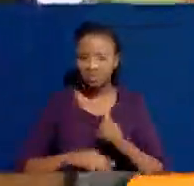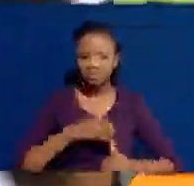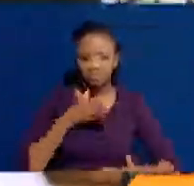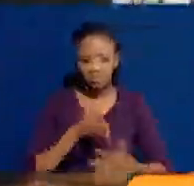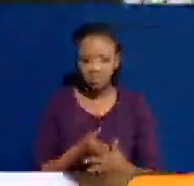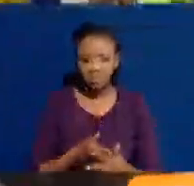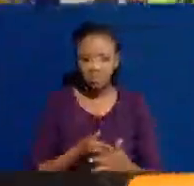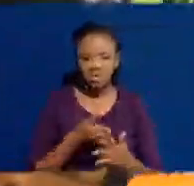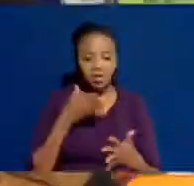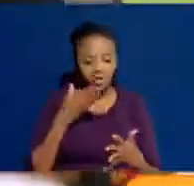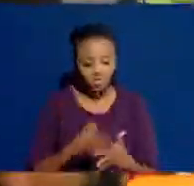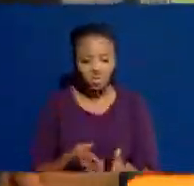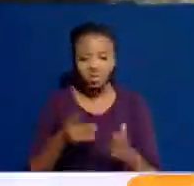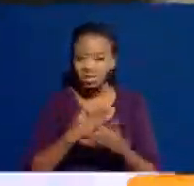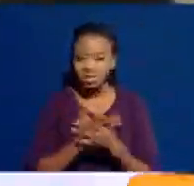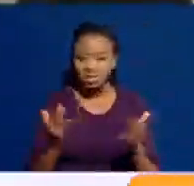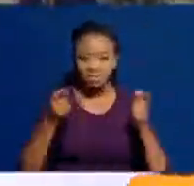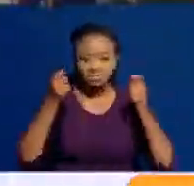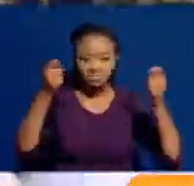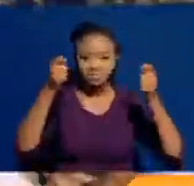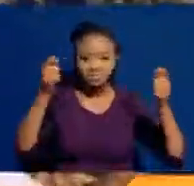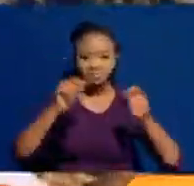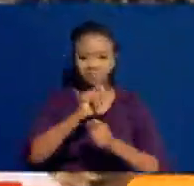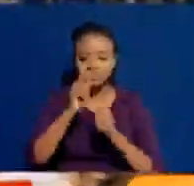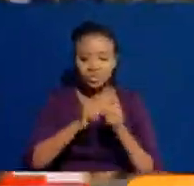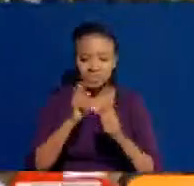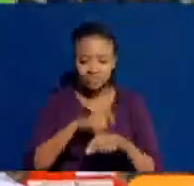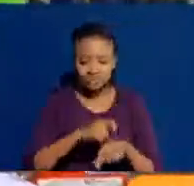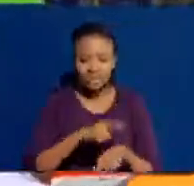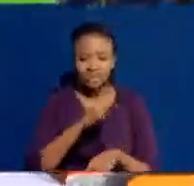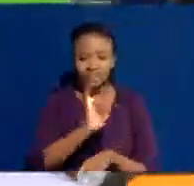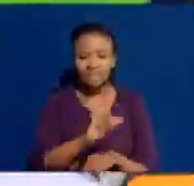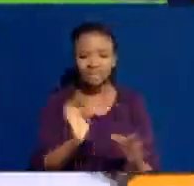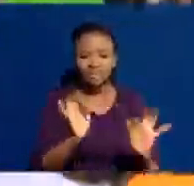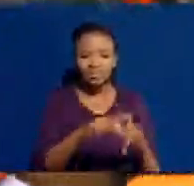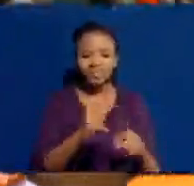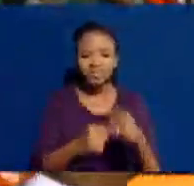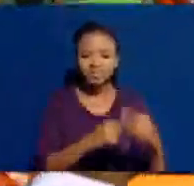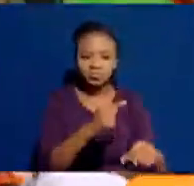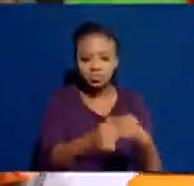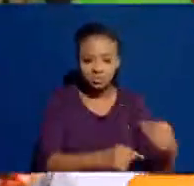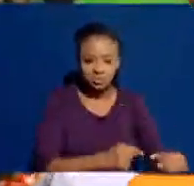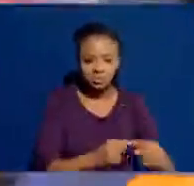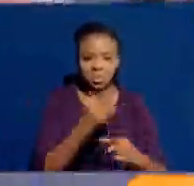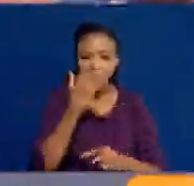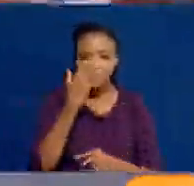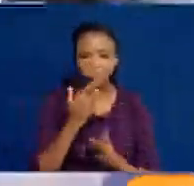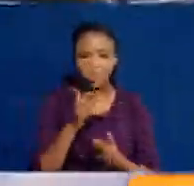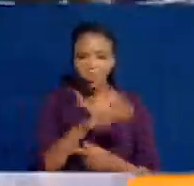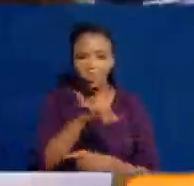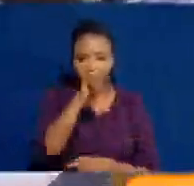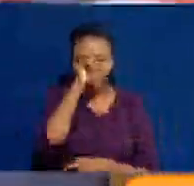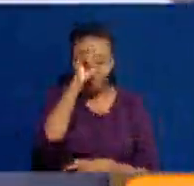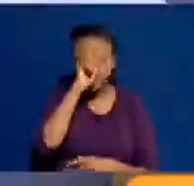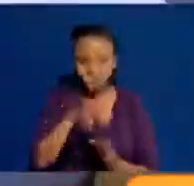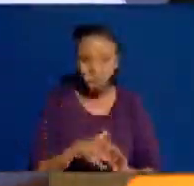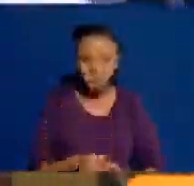mjini Sharm El Sheikh, hasa wakati wa kongamano la mabadiliko tabianchi linaloendelea pwani ya Misri.